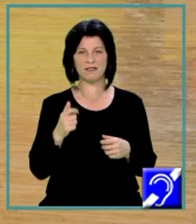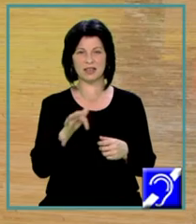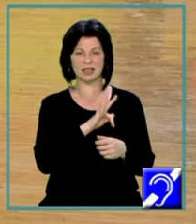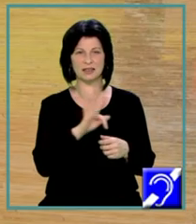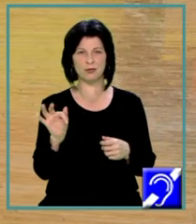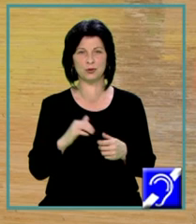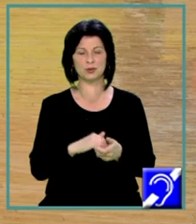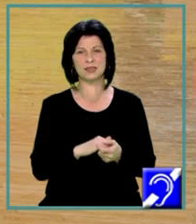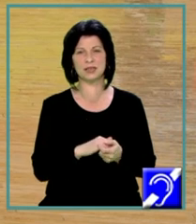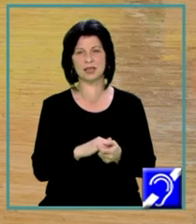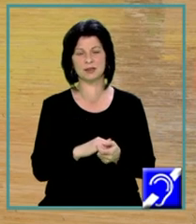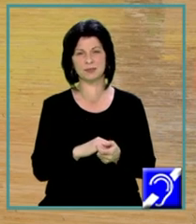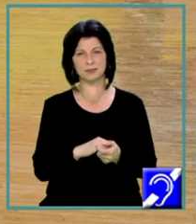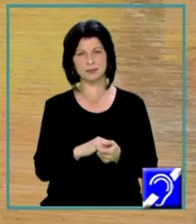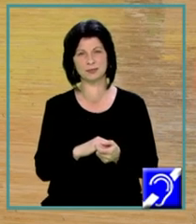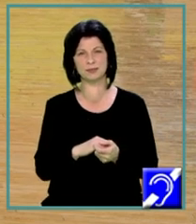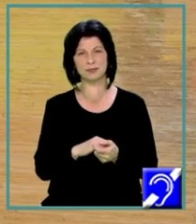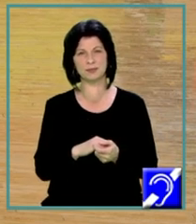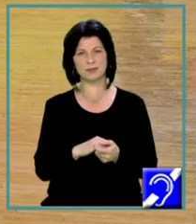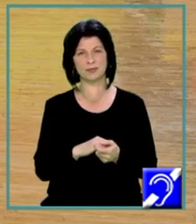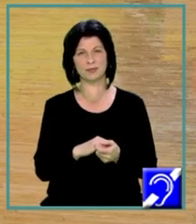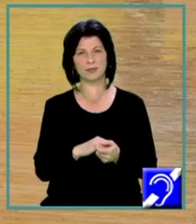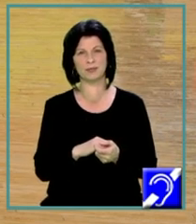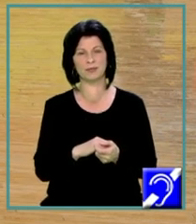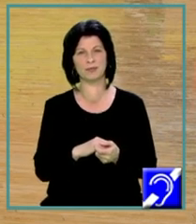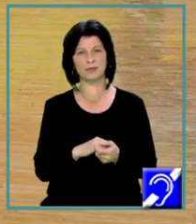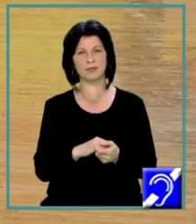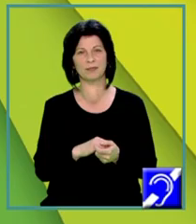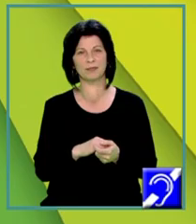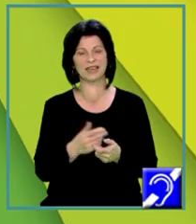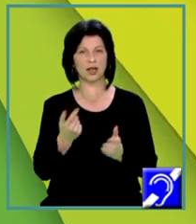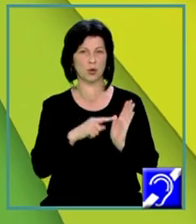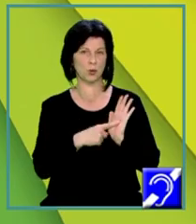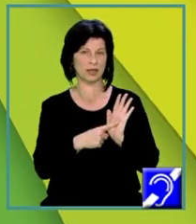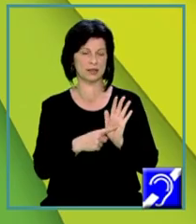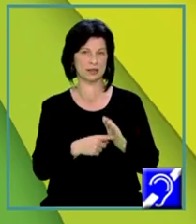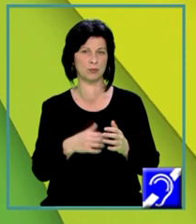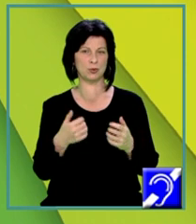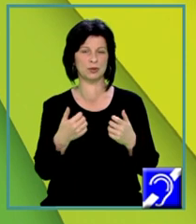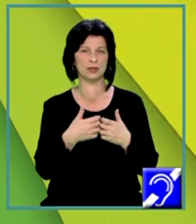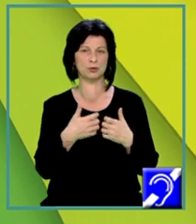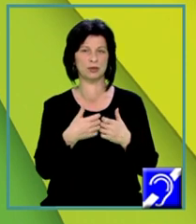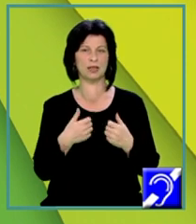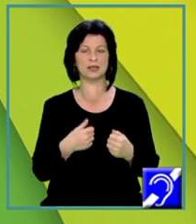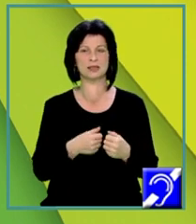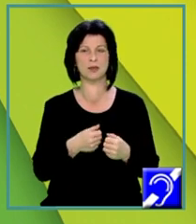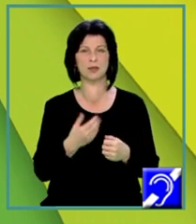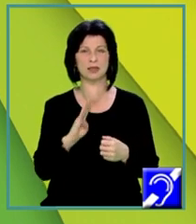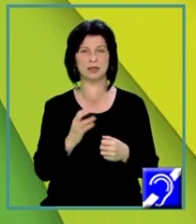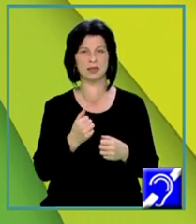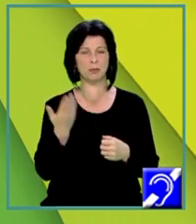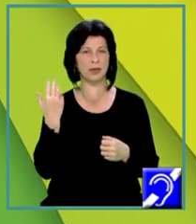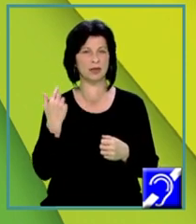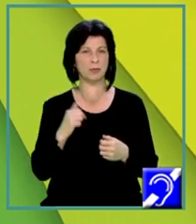un exemplu ovăz voi intru în examen de grad mai vechi Dați exemple de două funcții continue și ă